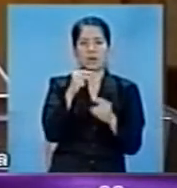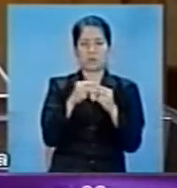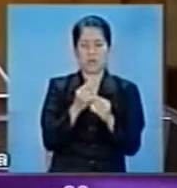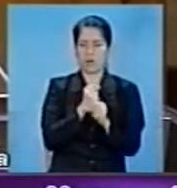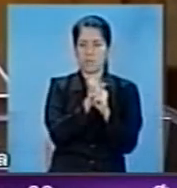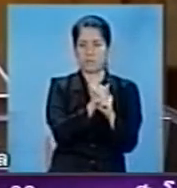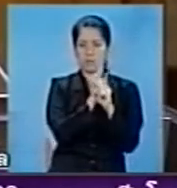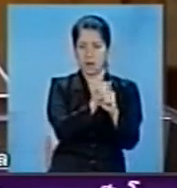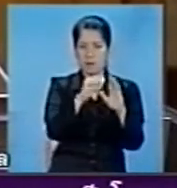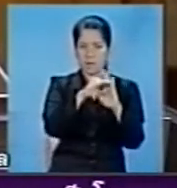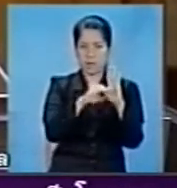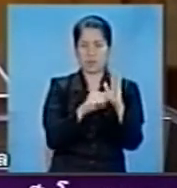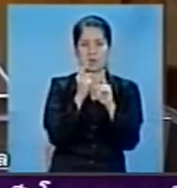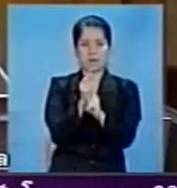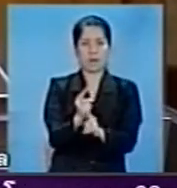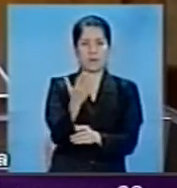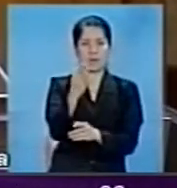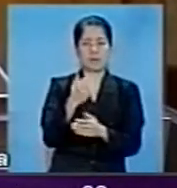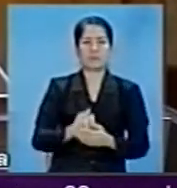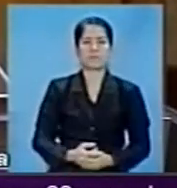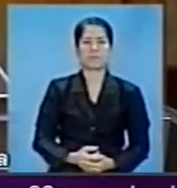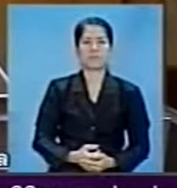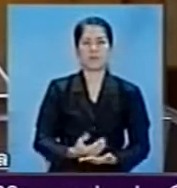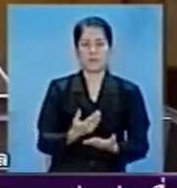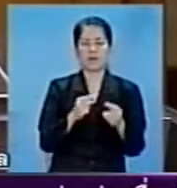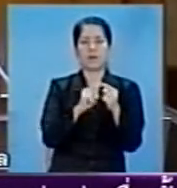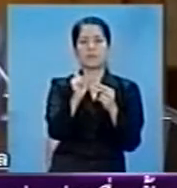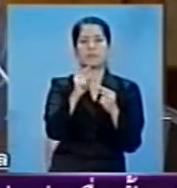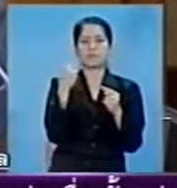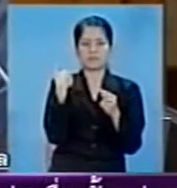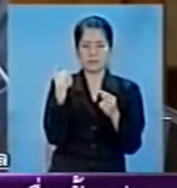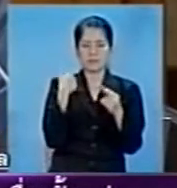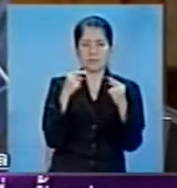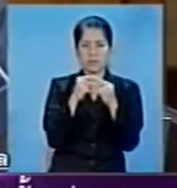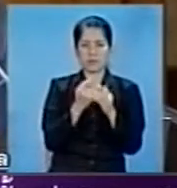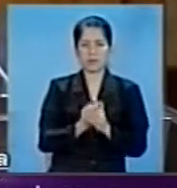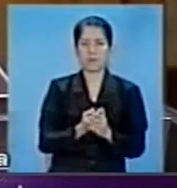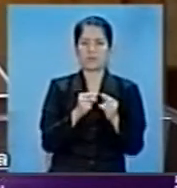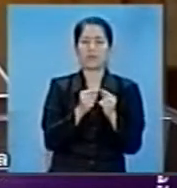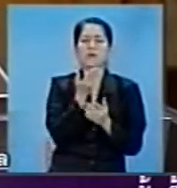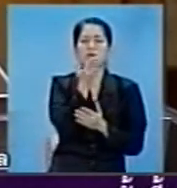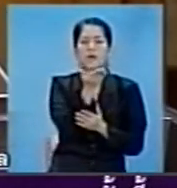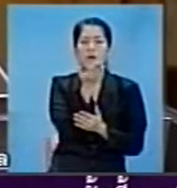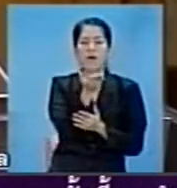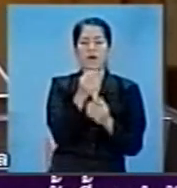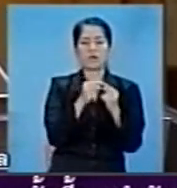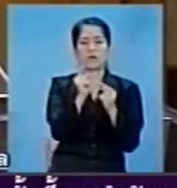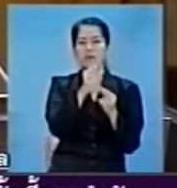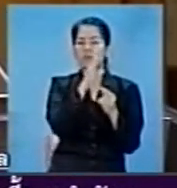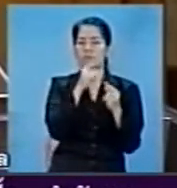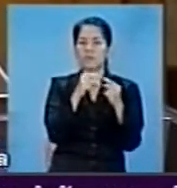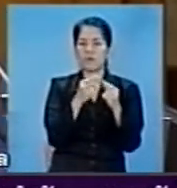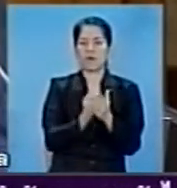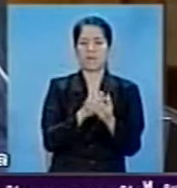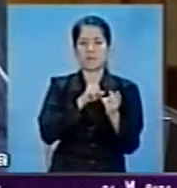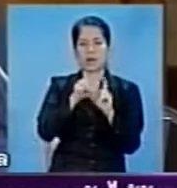เนินการตามแนวทางดังกล่าวโดยมีการย้อนกลับไปยังข้อเรียกร้องเดิมว่าถ้าจะทำประชาม